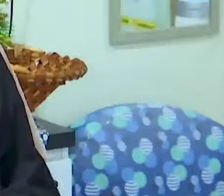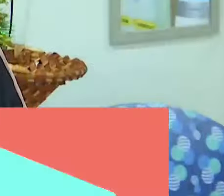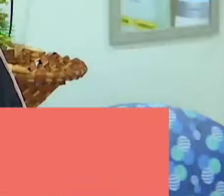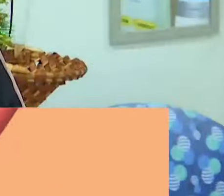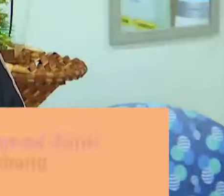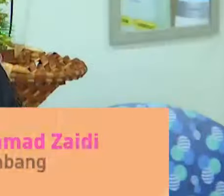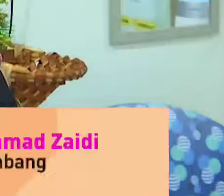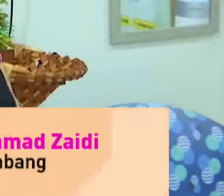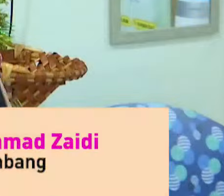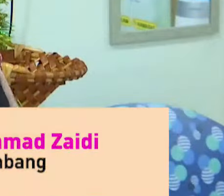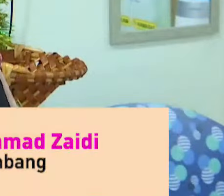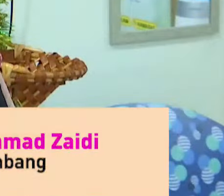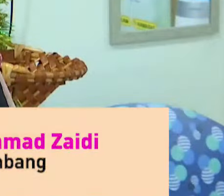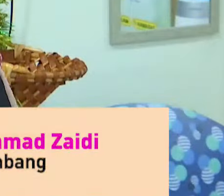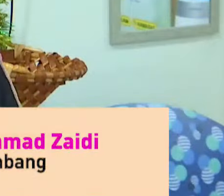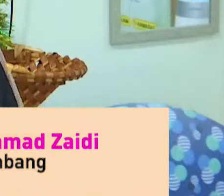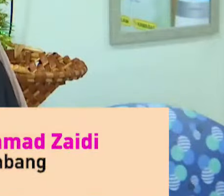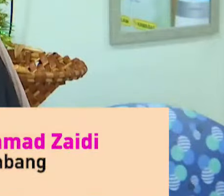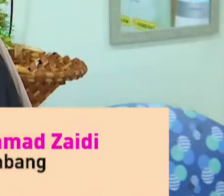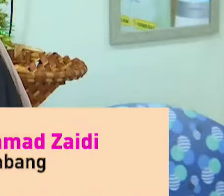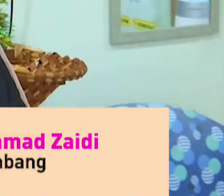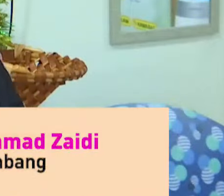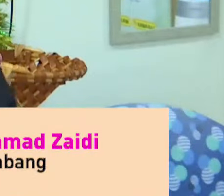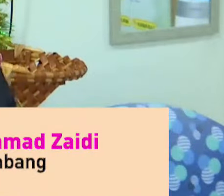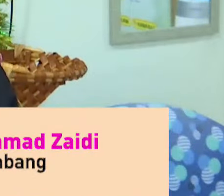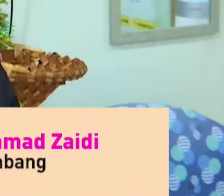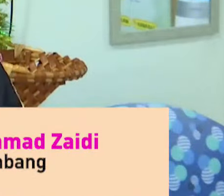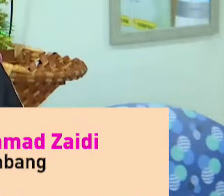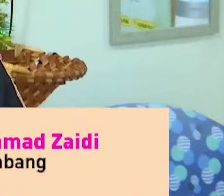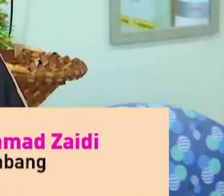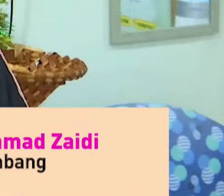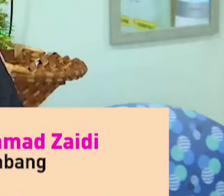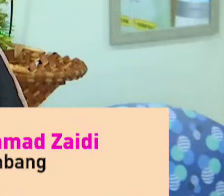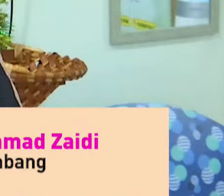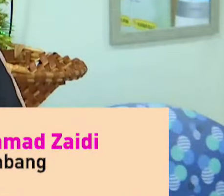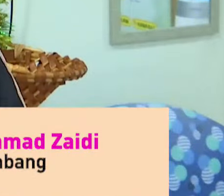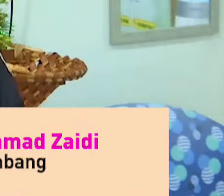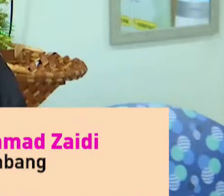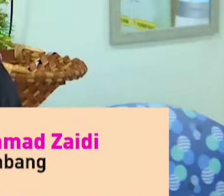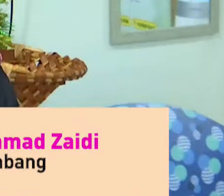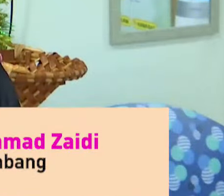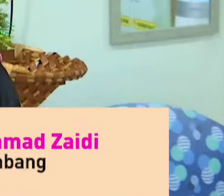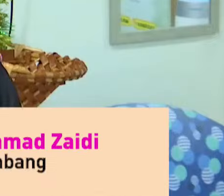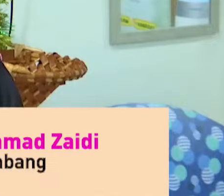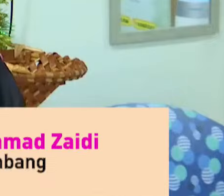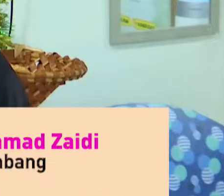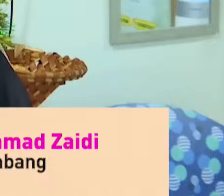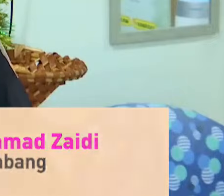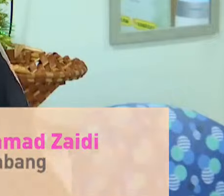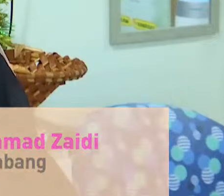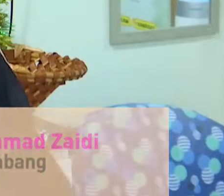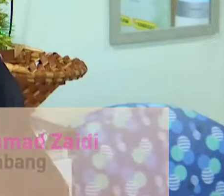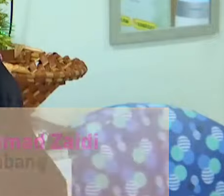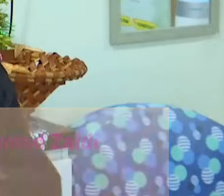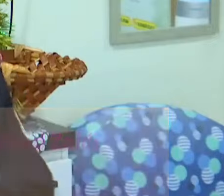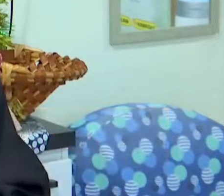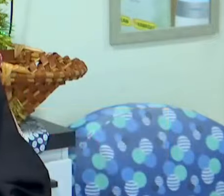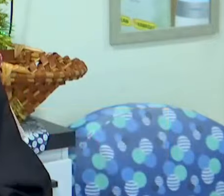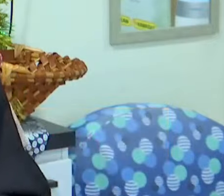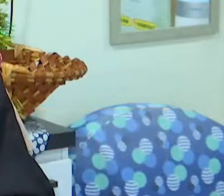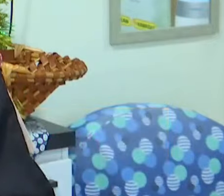Gemesik takbir menjelang tiba, salam diutus, tanda ingatan. Syawal dirai menjelang tiba, salam